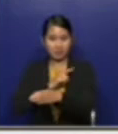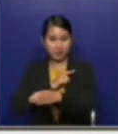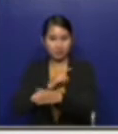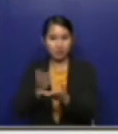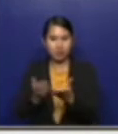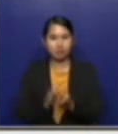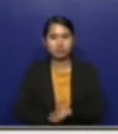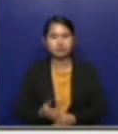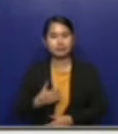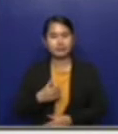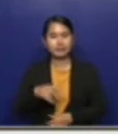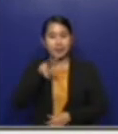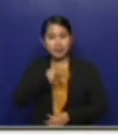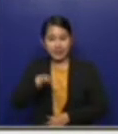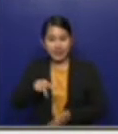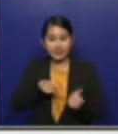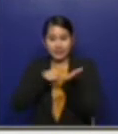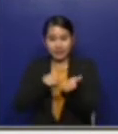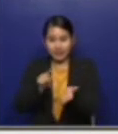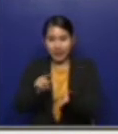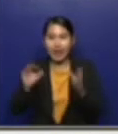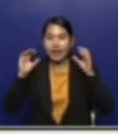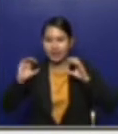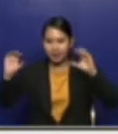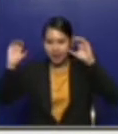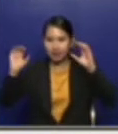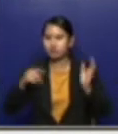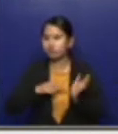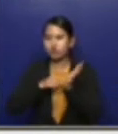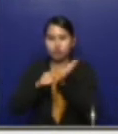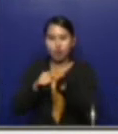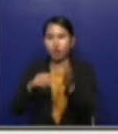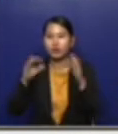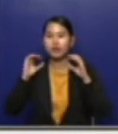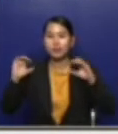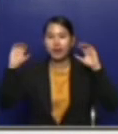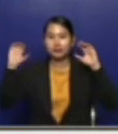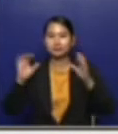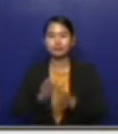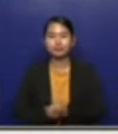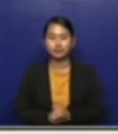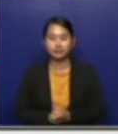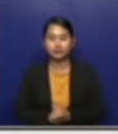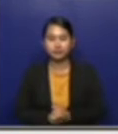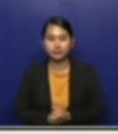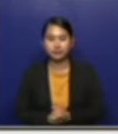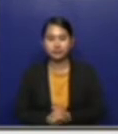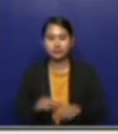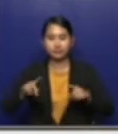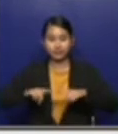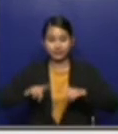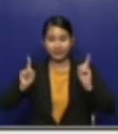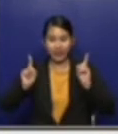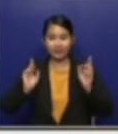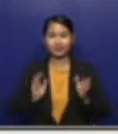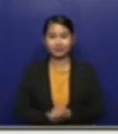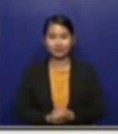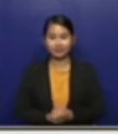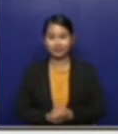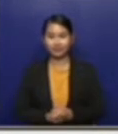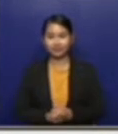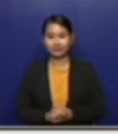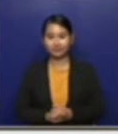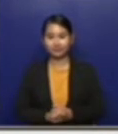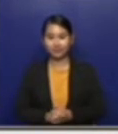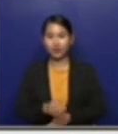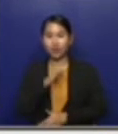1อย่างพวกผมนี่เพื่อไทยคือให้รัฐบาลฟังคือส่งรัฐบาลเลยนี่ต่างกันแล้วนะถ้าบอกว่าตั้